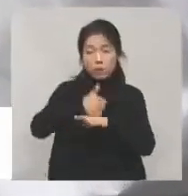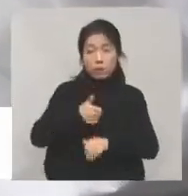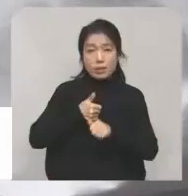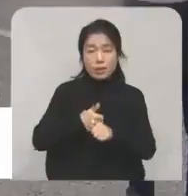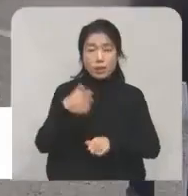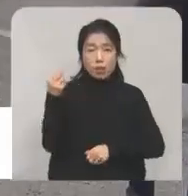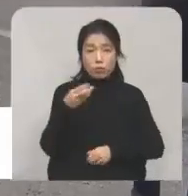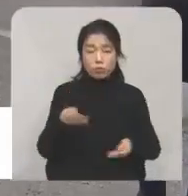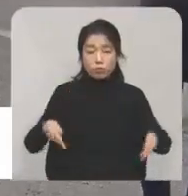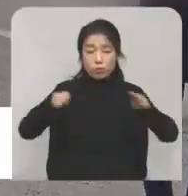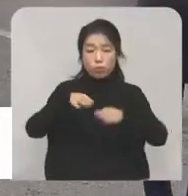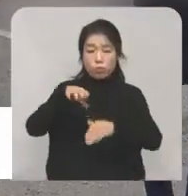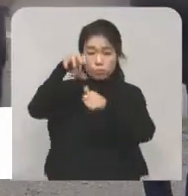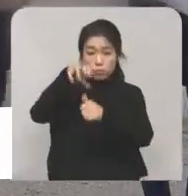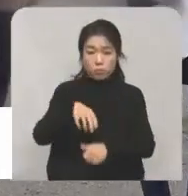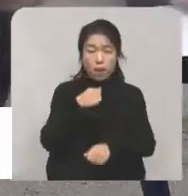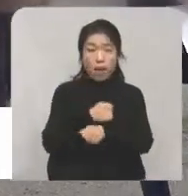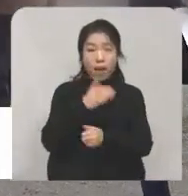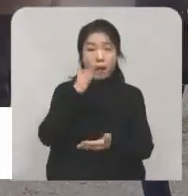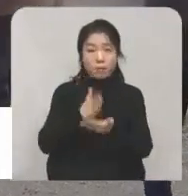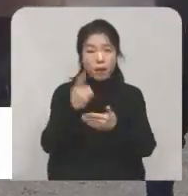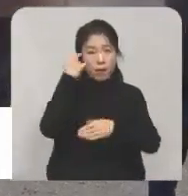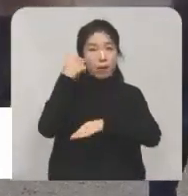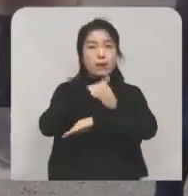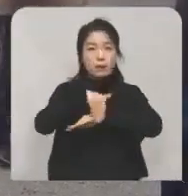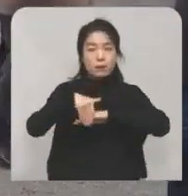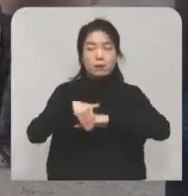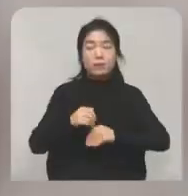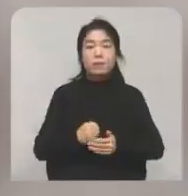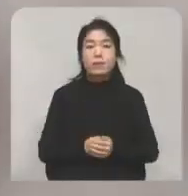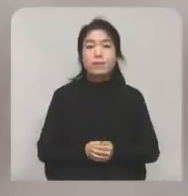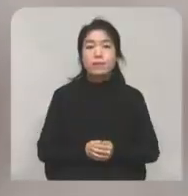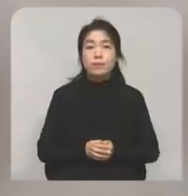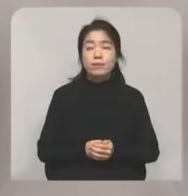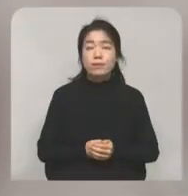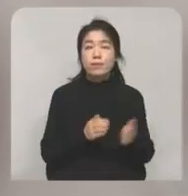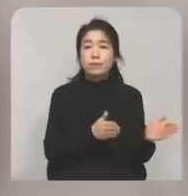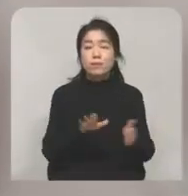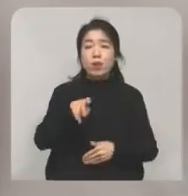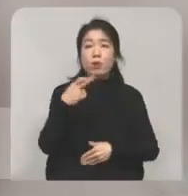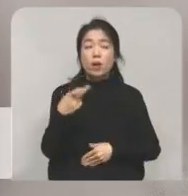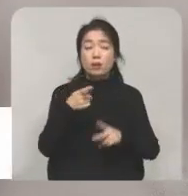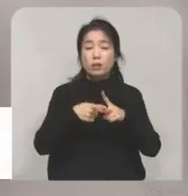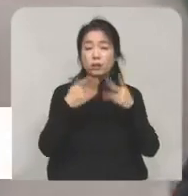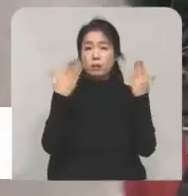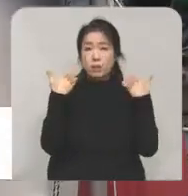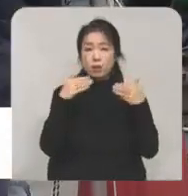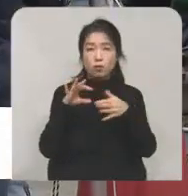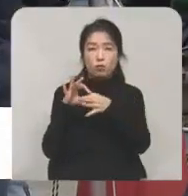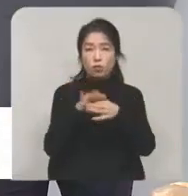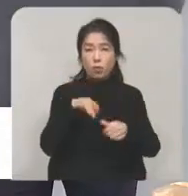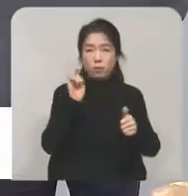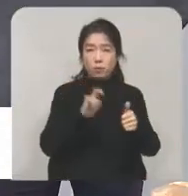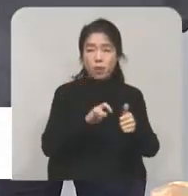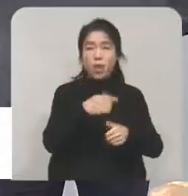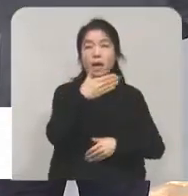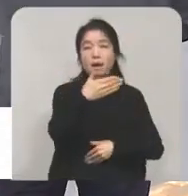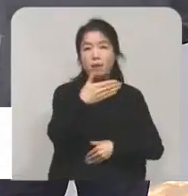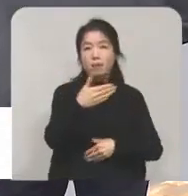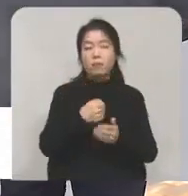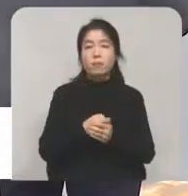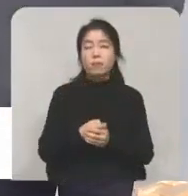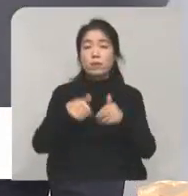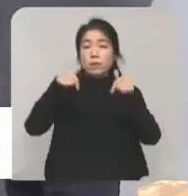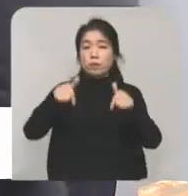또 다시 동일 집단 정리 초치 여부를 검토할 계획입니다 또 광산구 한 초등학교 연간 확진 자가 9명